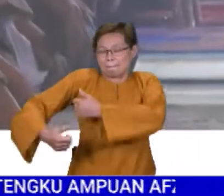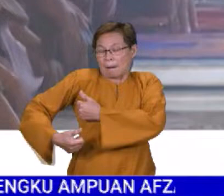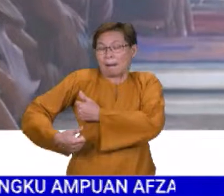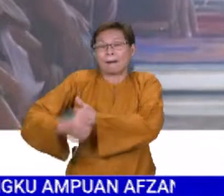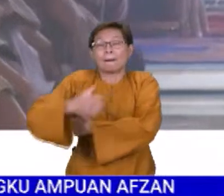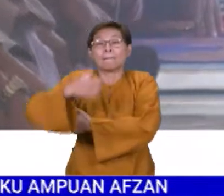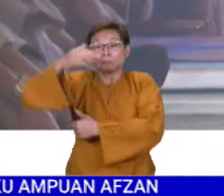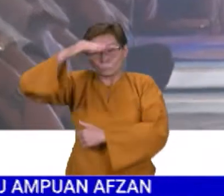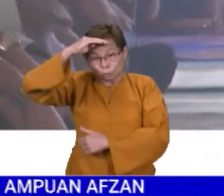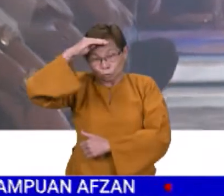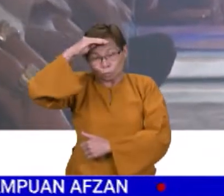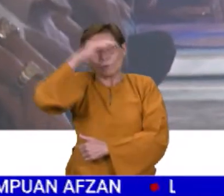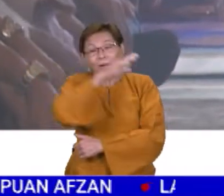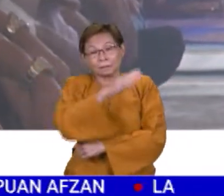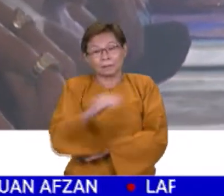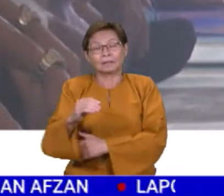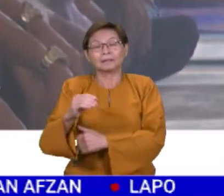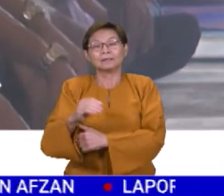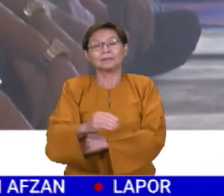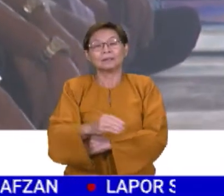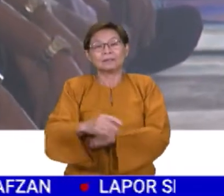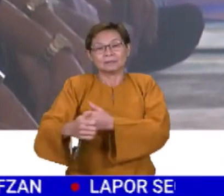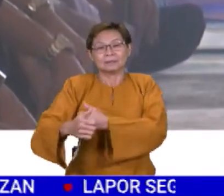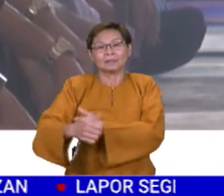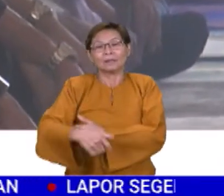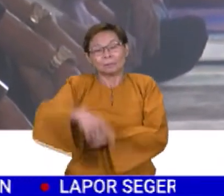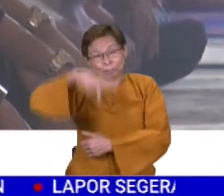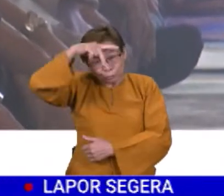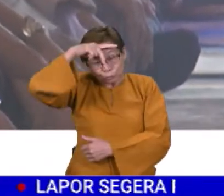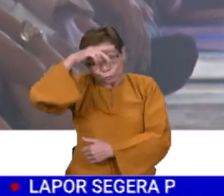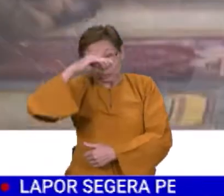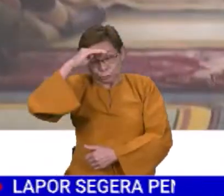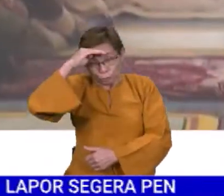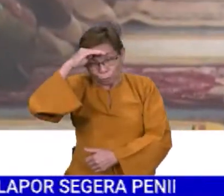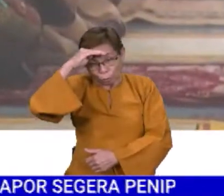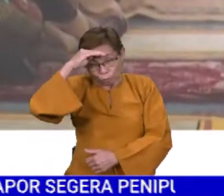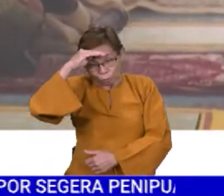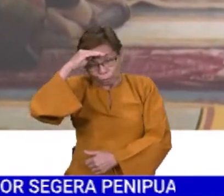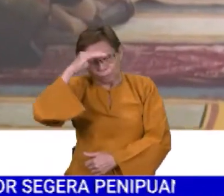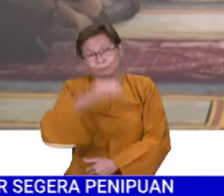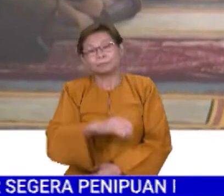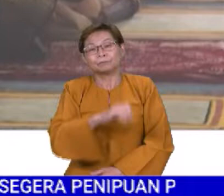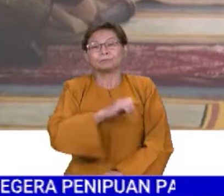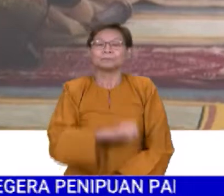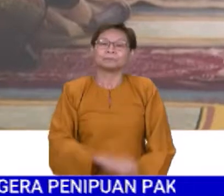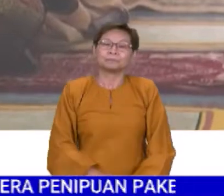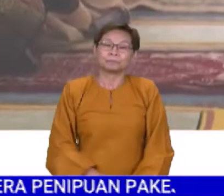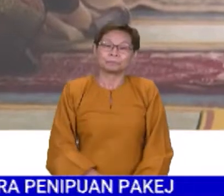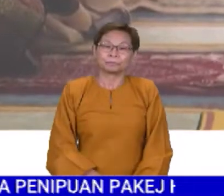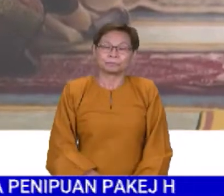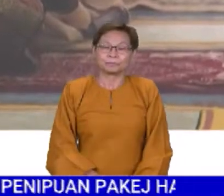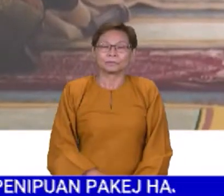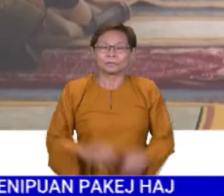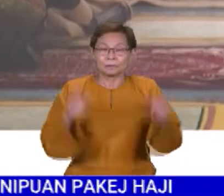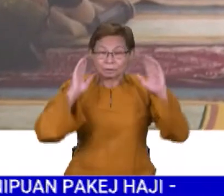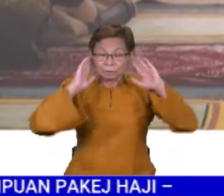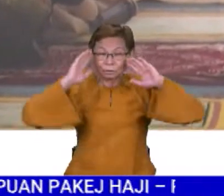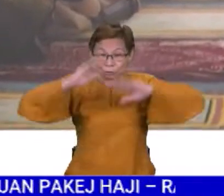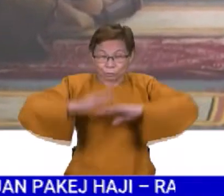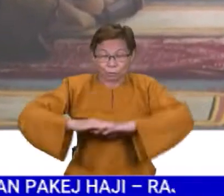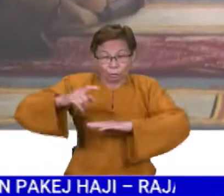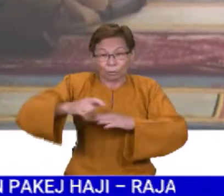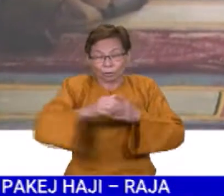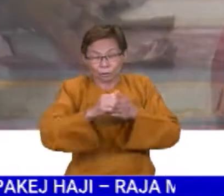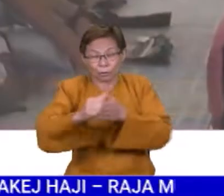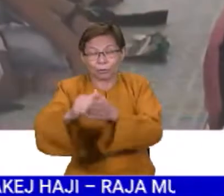Abdul Rahman Sultan Ibrahim serta tunku Putera Johor tunku Abu Bakar Sultan Ibrahim solat sunat diketuai imam